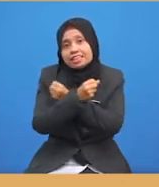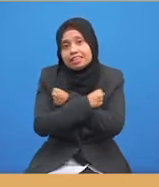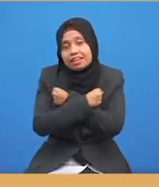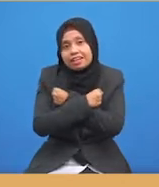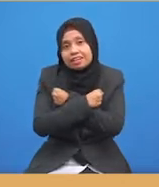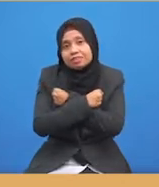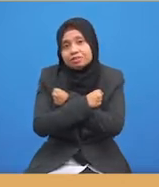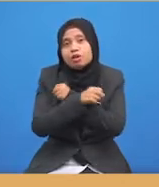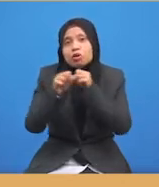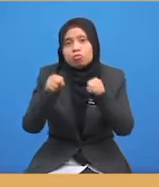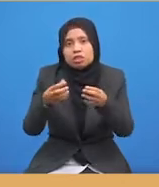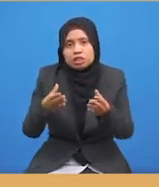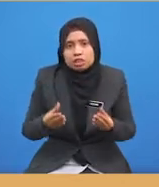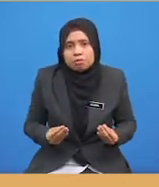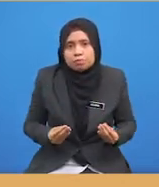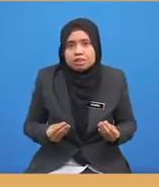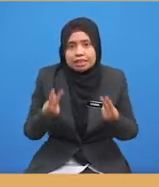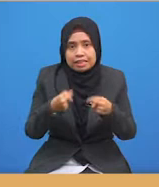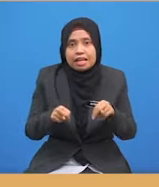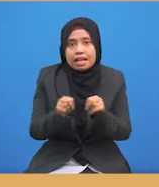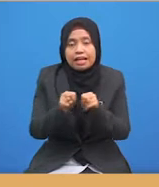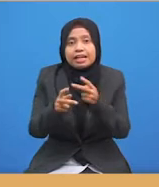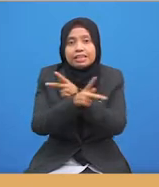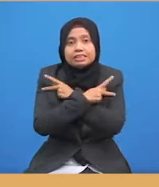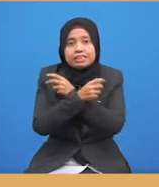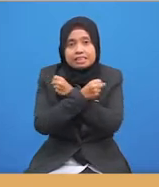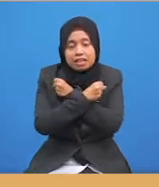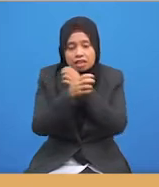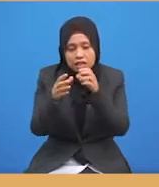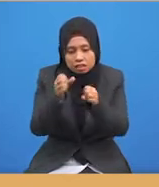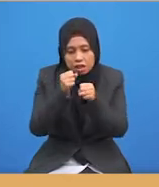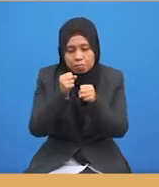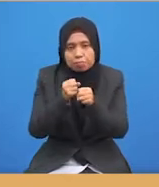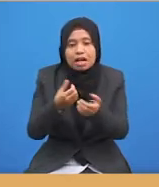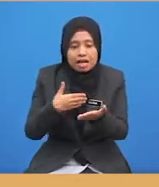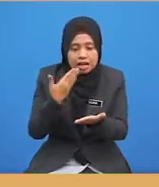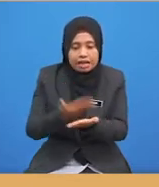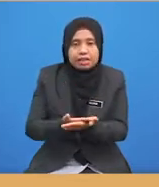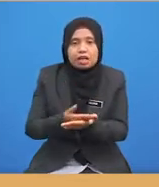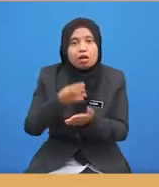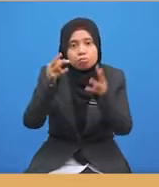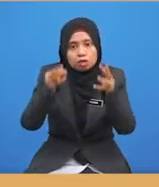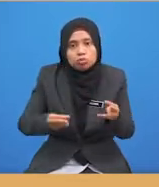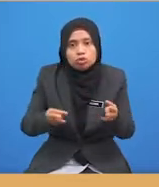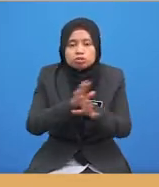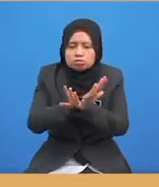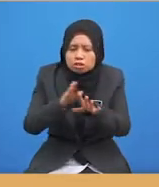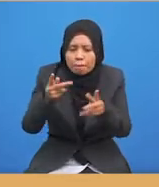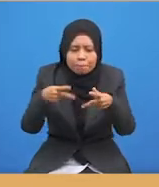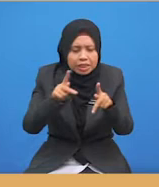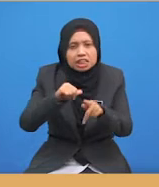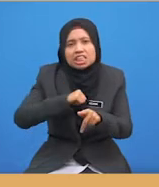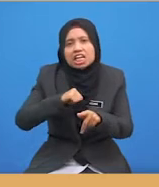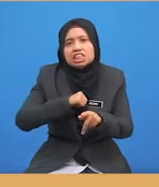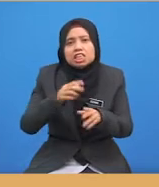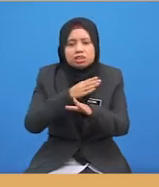Ya, boleh diterima. Nilai kasih sayang dapat melahirkan manusia yang tidak mementingkan diri